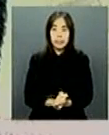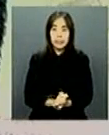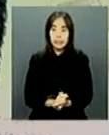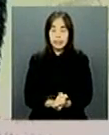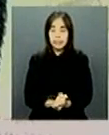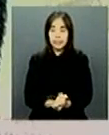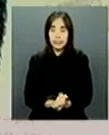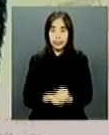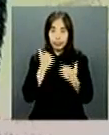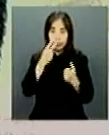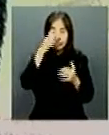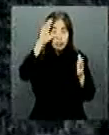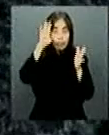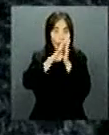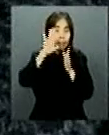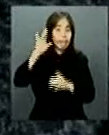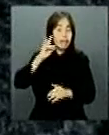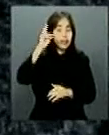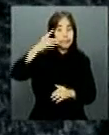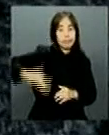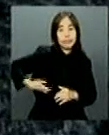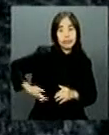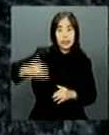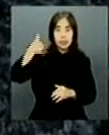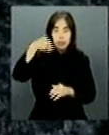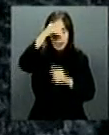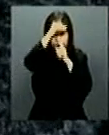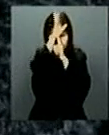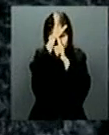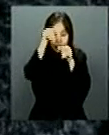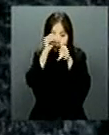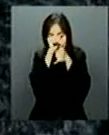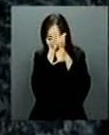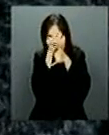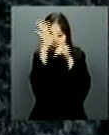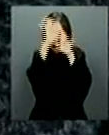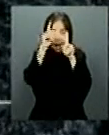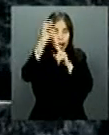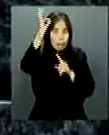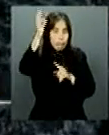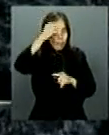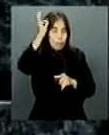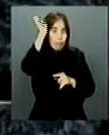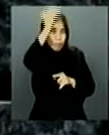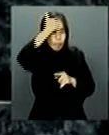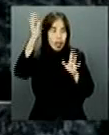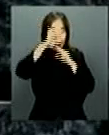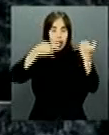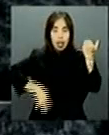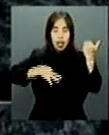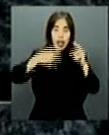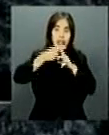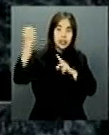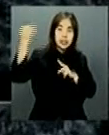นี่คือภาพของลิงที่มีขนบนหัวคล้ายกับทรงผมของเอลวิสเพรสลีย์ราชาเพลงล็อกซึ่งเป็นส่วนหนึ่งในสัตว์ส